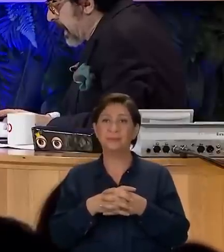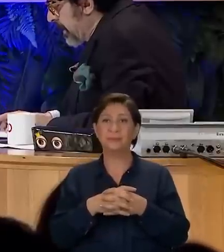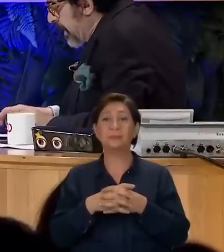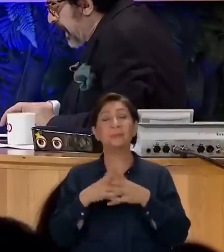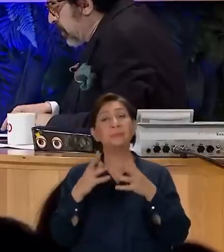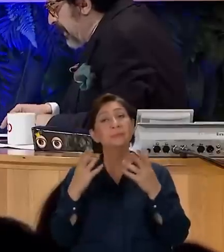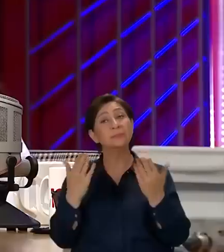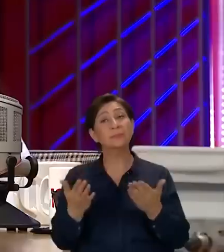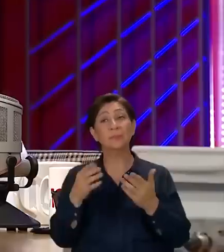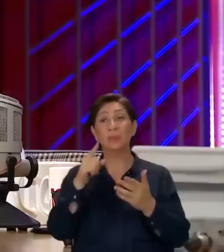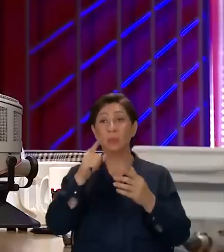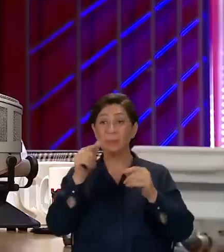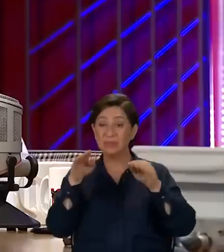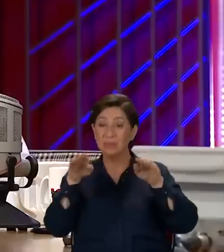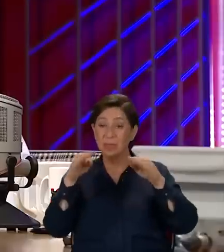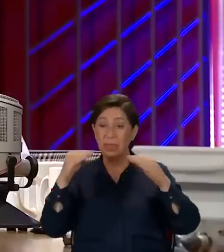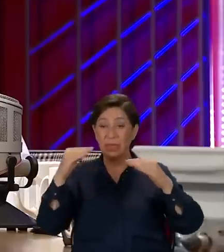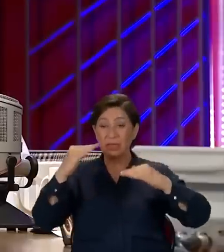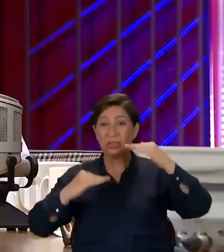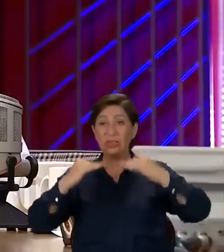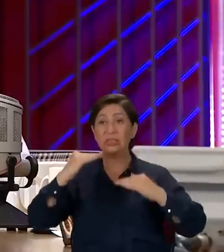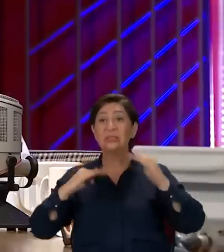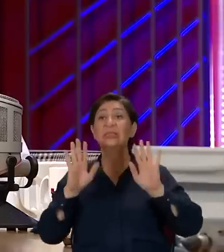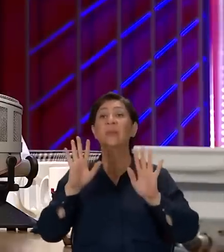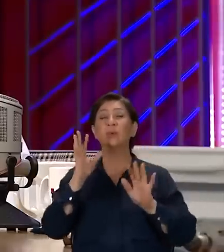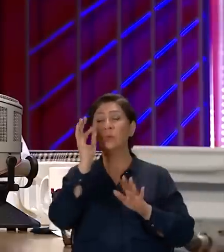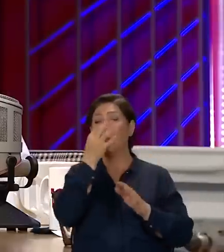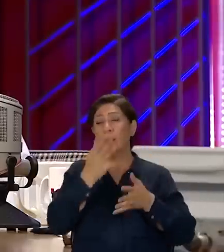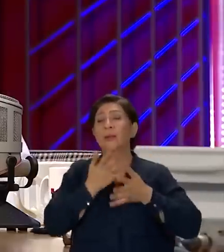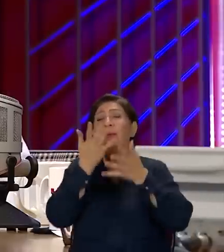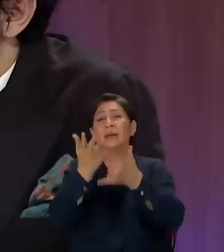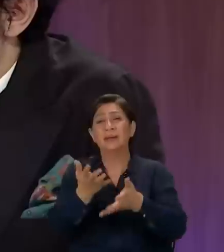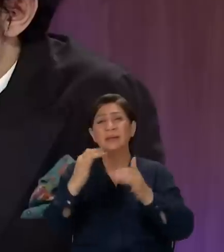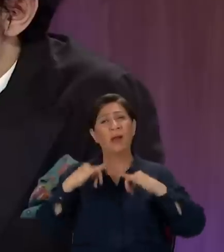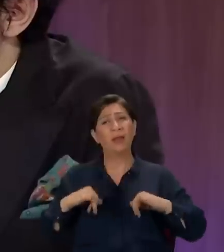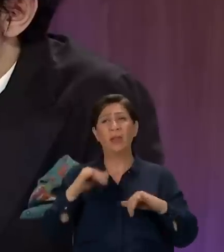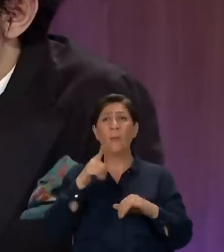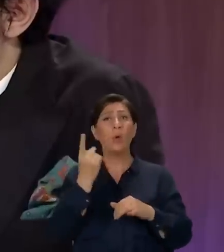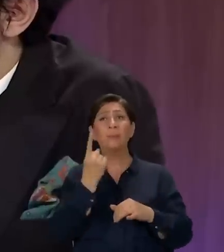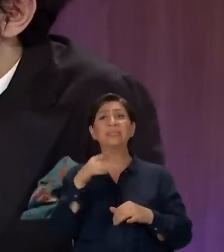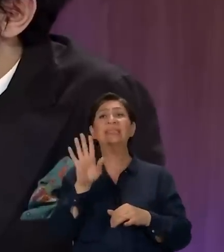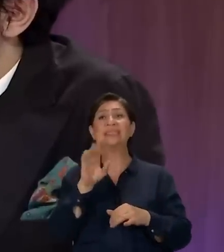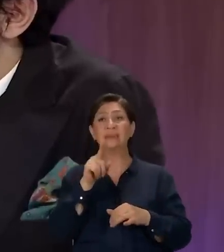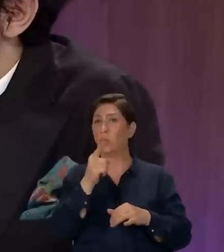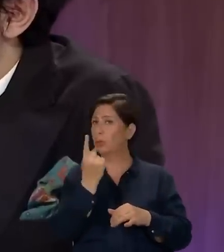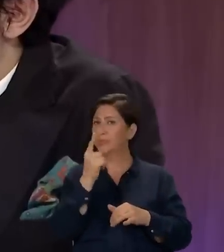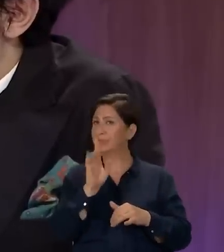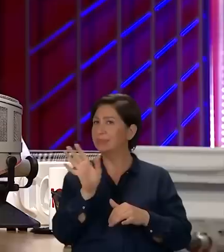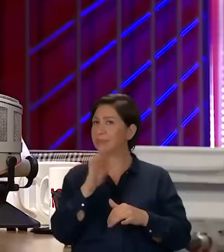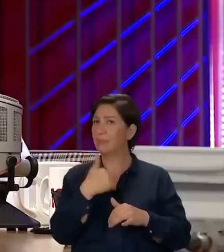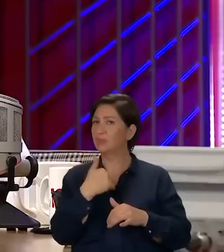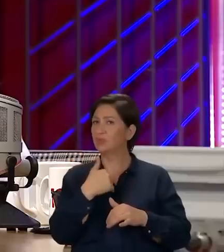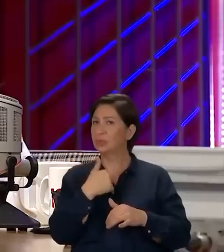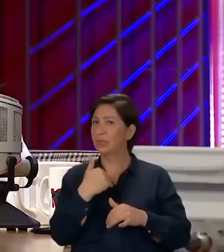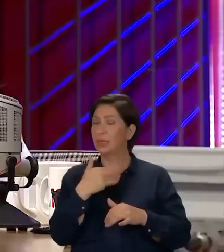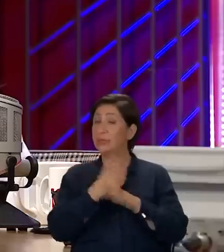Ama peki bunlar biraz çelişkili değil mi? Çok fazla ve kolayca içini döken biriyim. Aslında öyle değilsin. Değil, aslında değilsin bence.